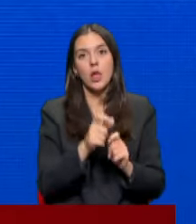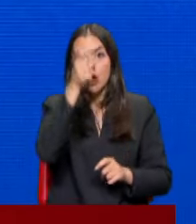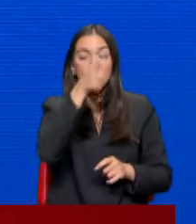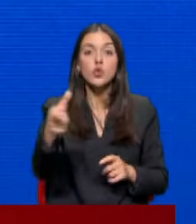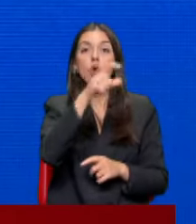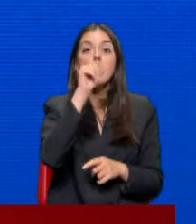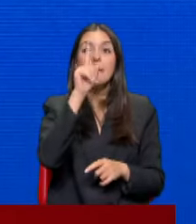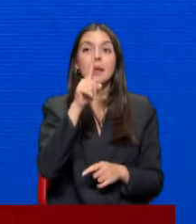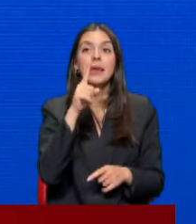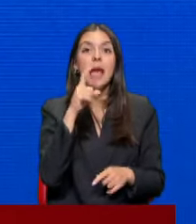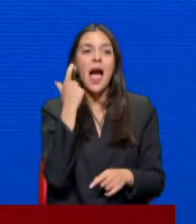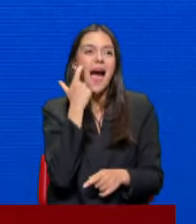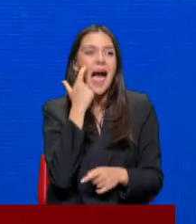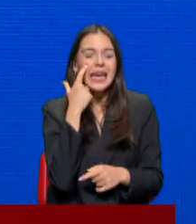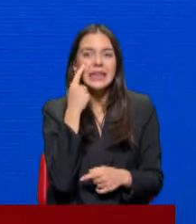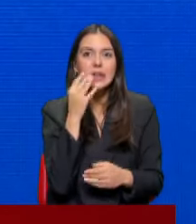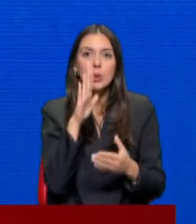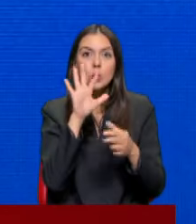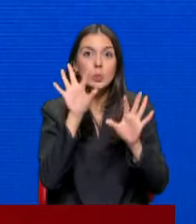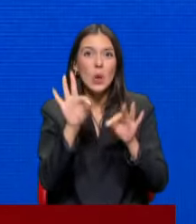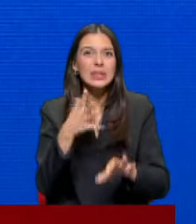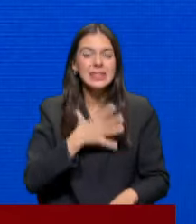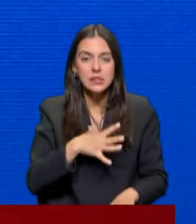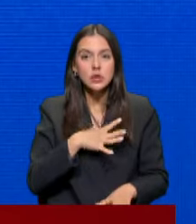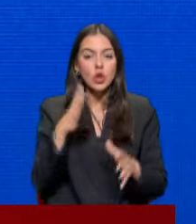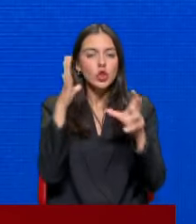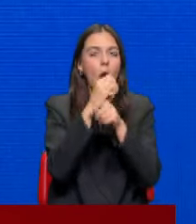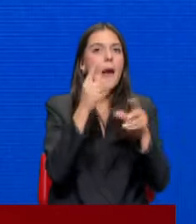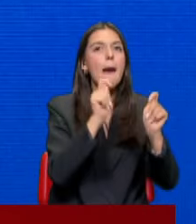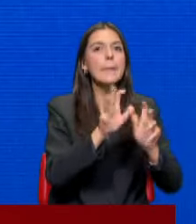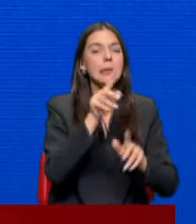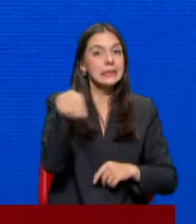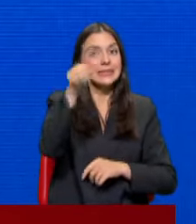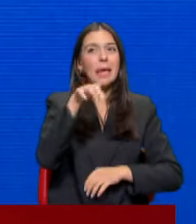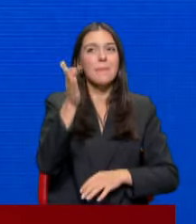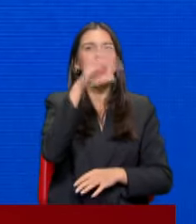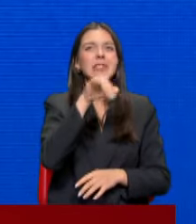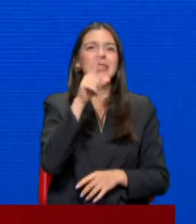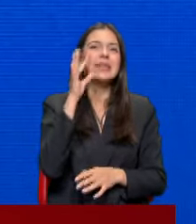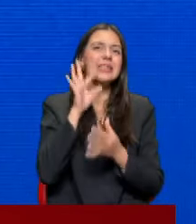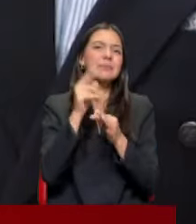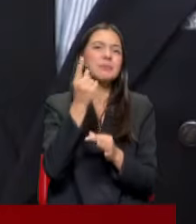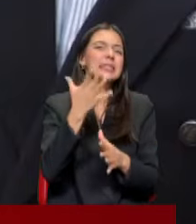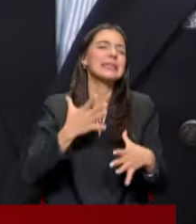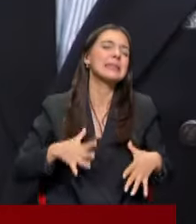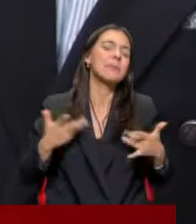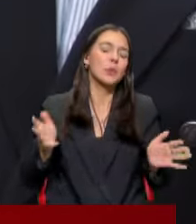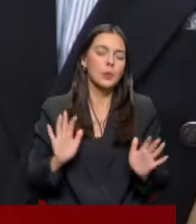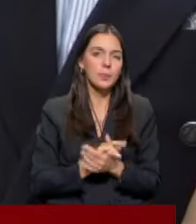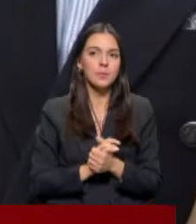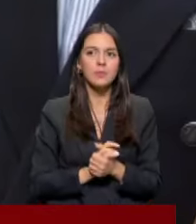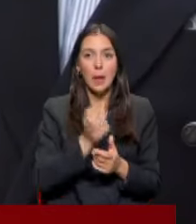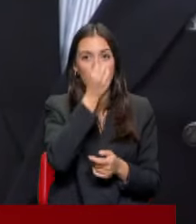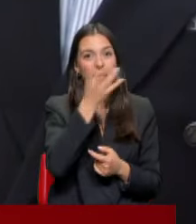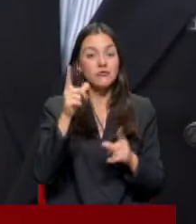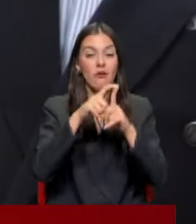Türkiye'ye bir hayrım dokunsun diyorsanız gölge etmeyin, sizden başka ihsan istemiyor. Bahçeli demin elini